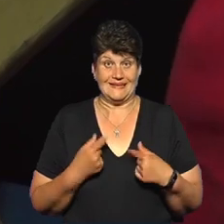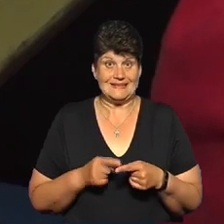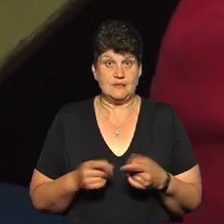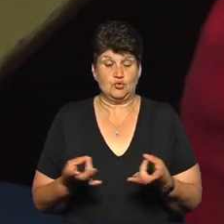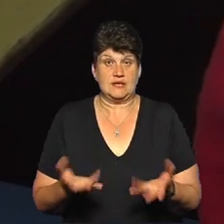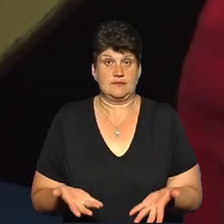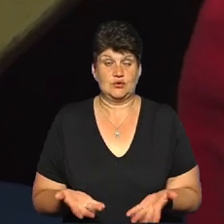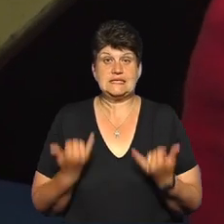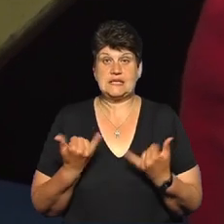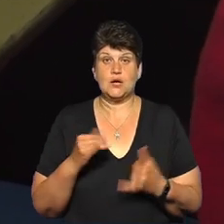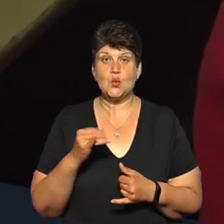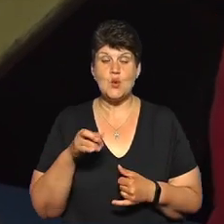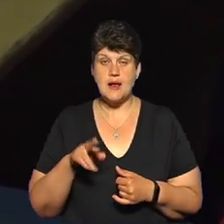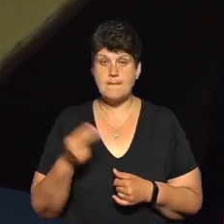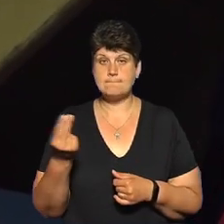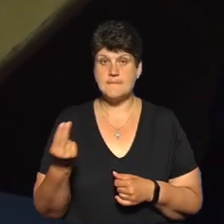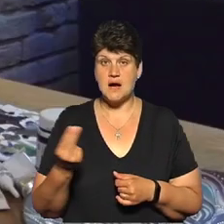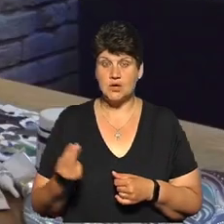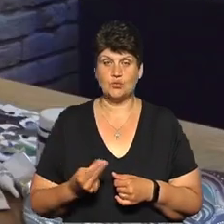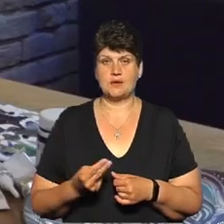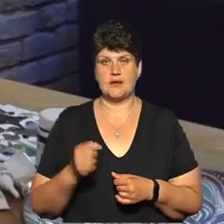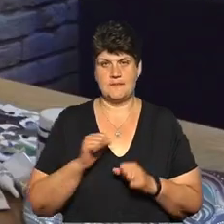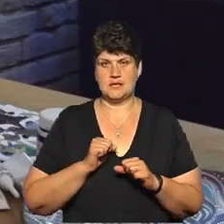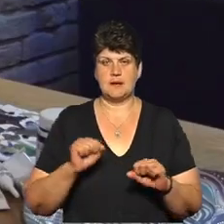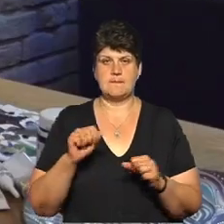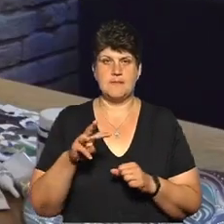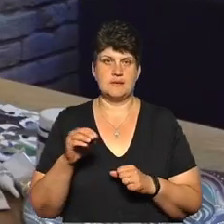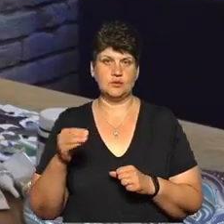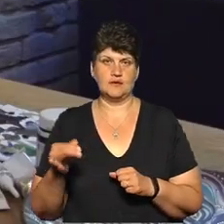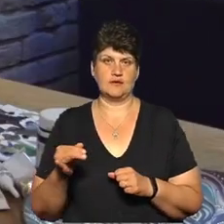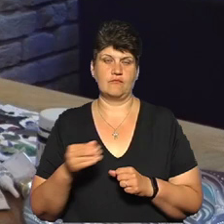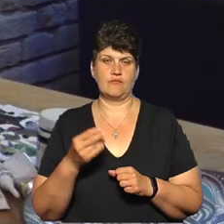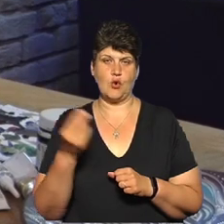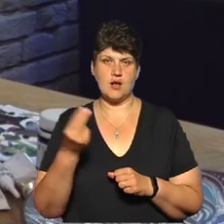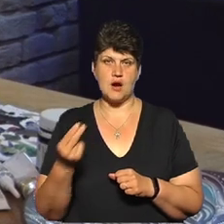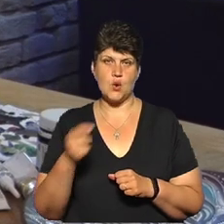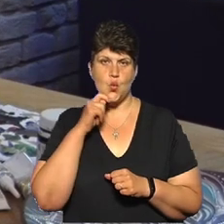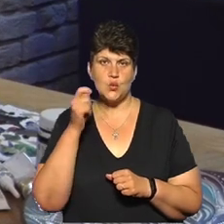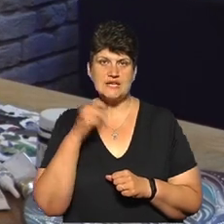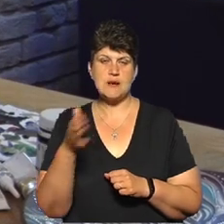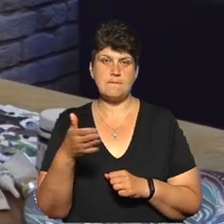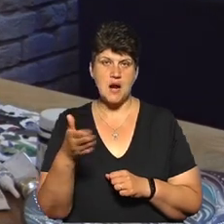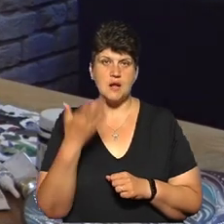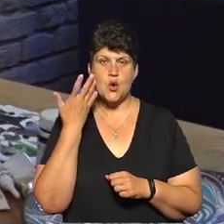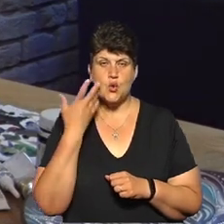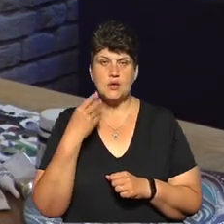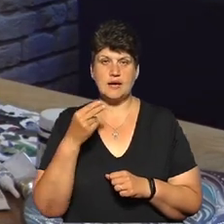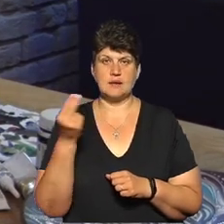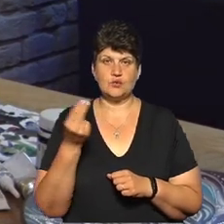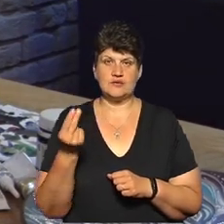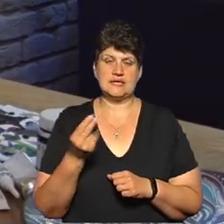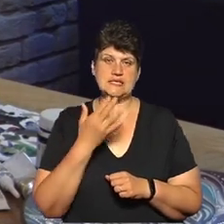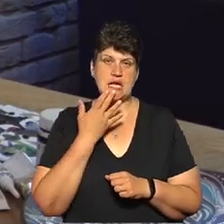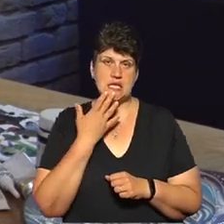малює патріотичні мандали у кольорах українського прапора. Коли їх розмальовують ці національні тарілки,